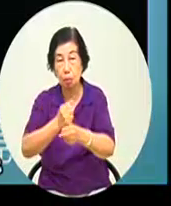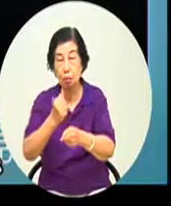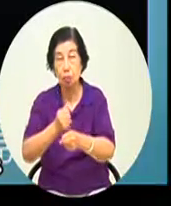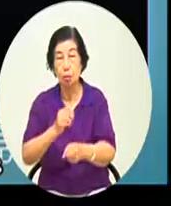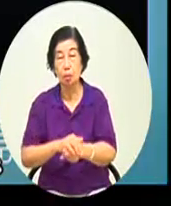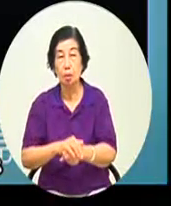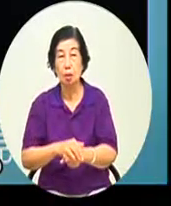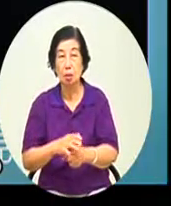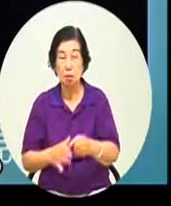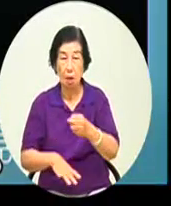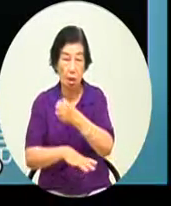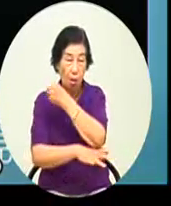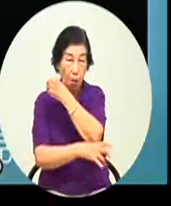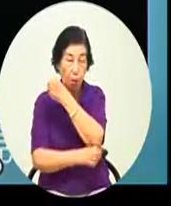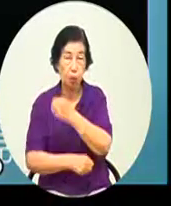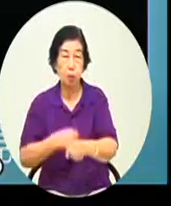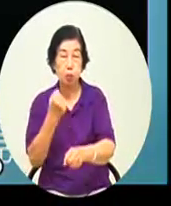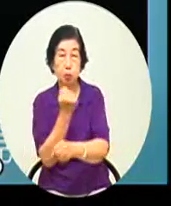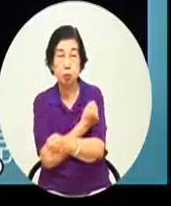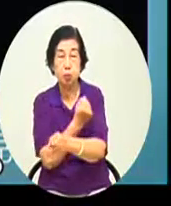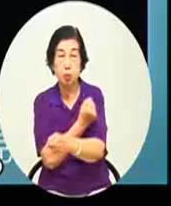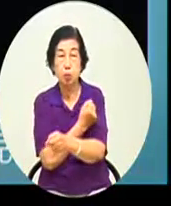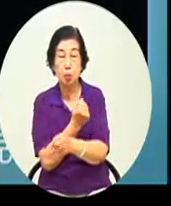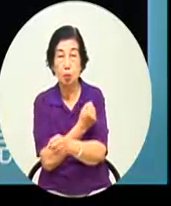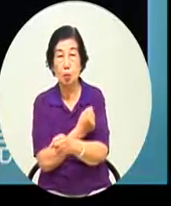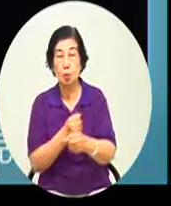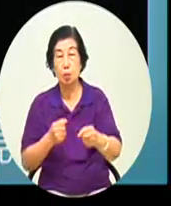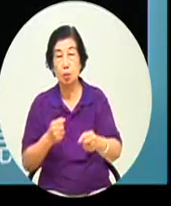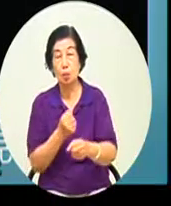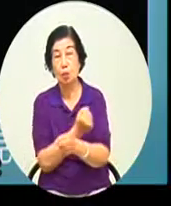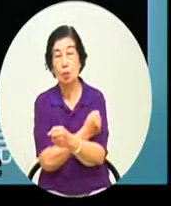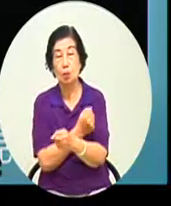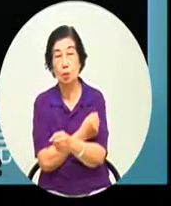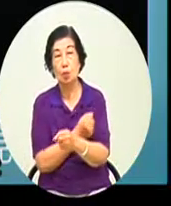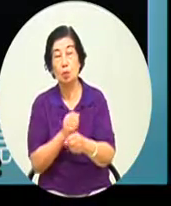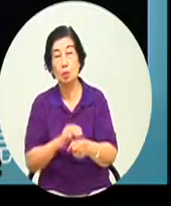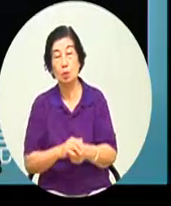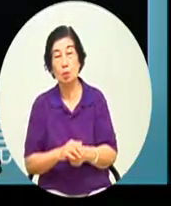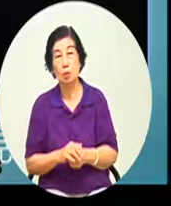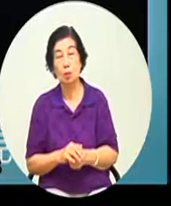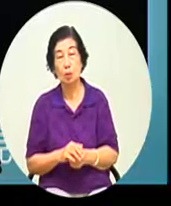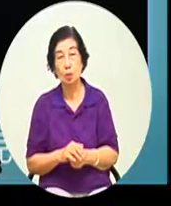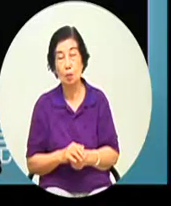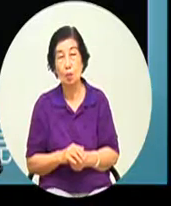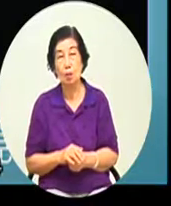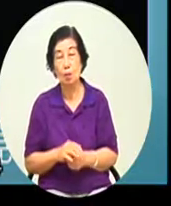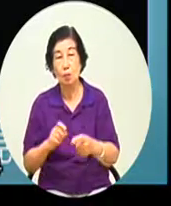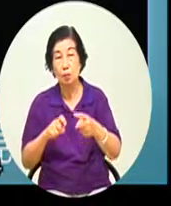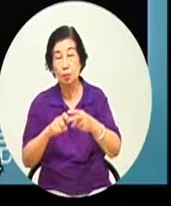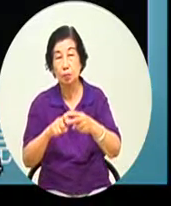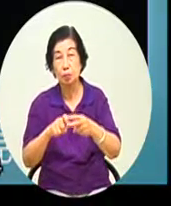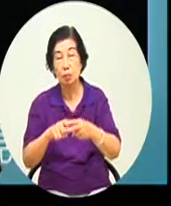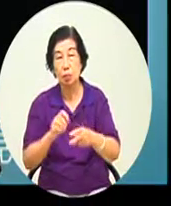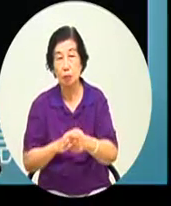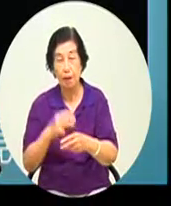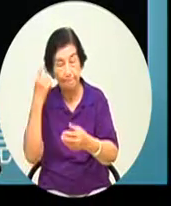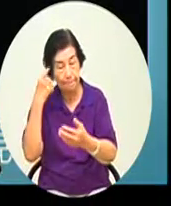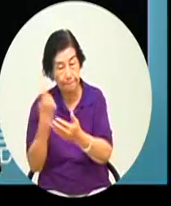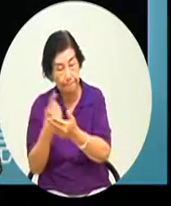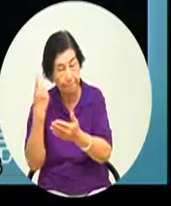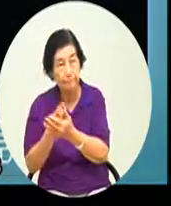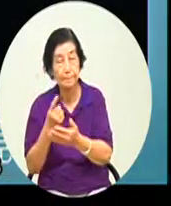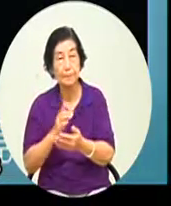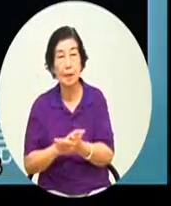劳工摩托车为主要的交通工具。那但是每天都在这样险象环生的地